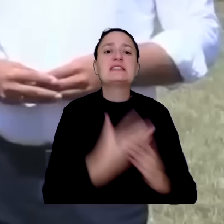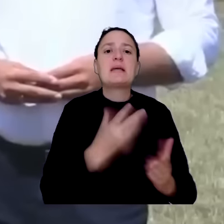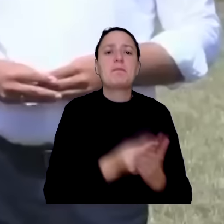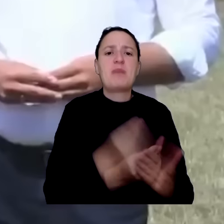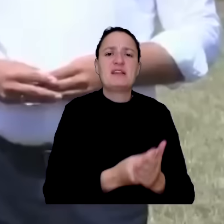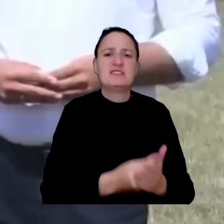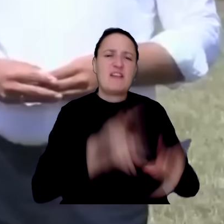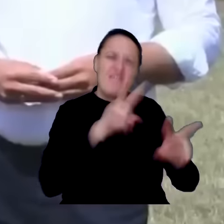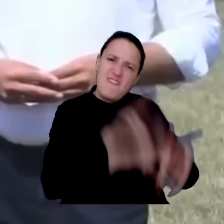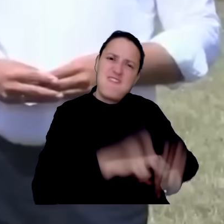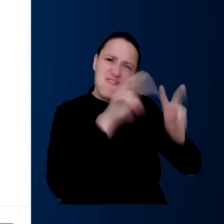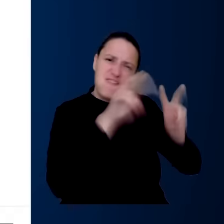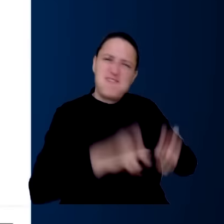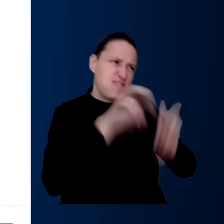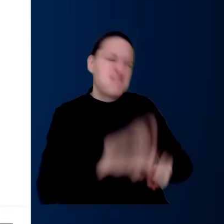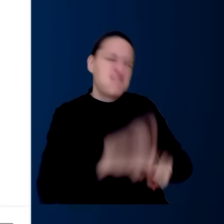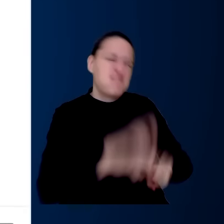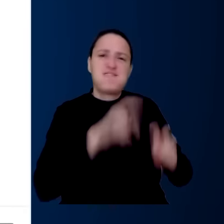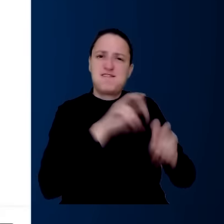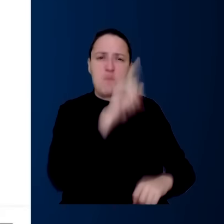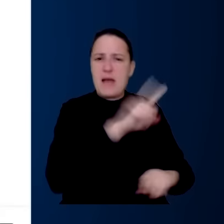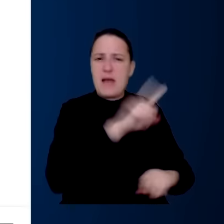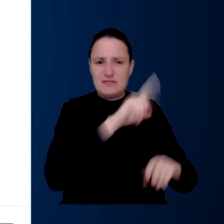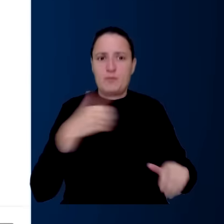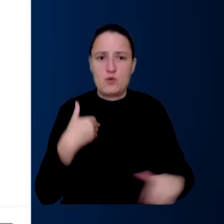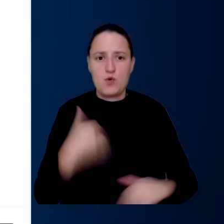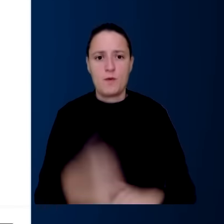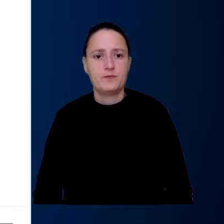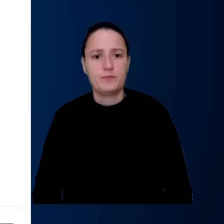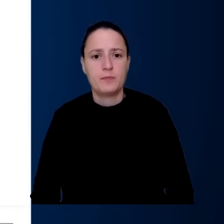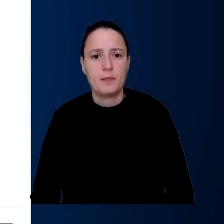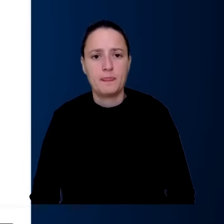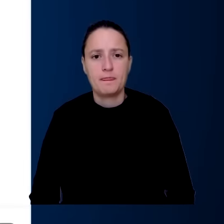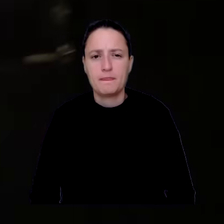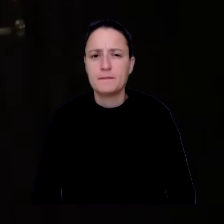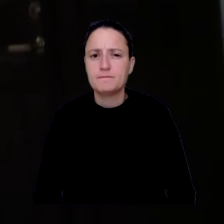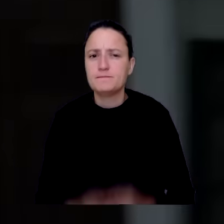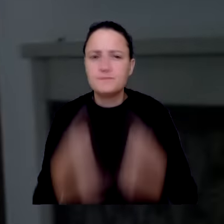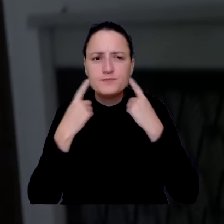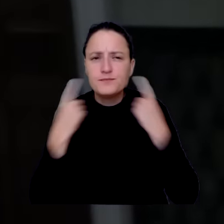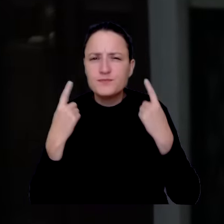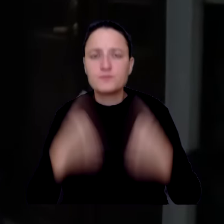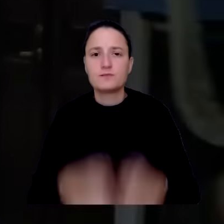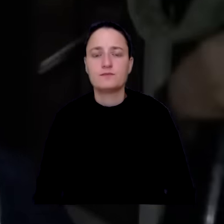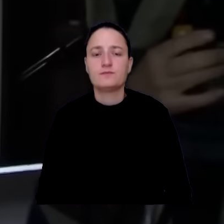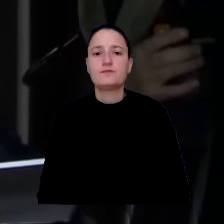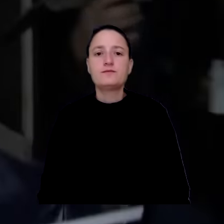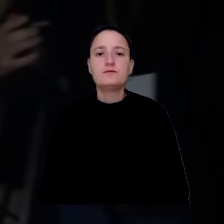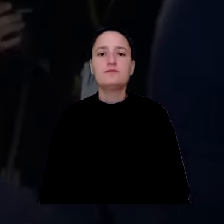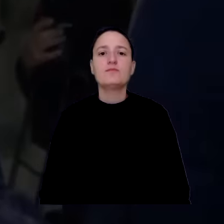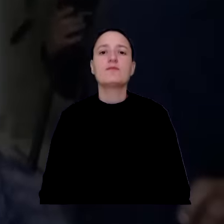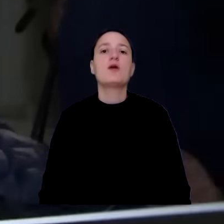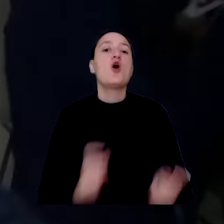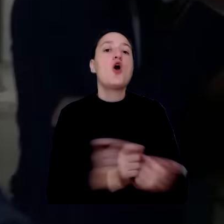Państwa, na dojeniu tego państwa. Ojczyznę dojną, brać tam, wrócić tam. Opozycja żąda dymisji Myrchy ze